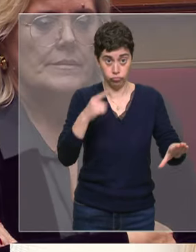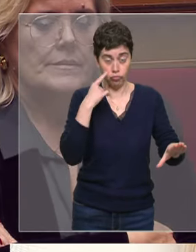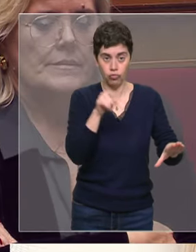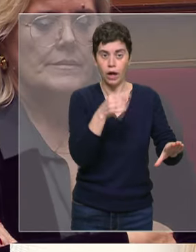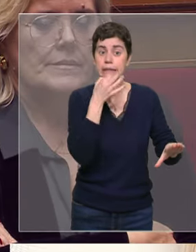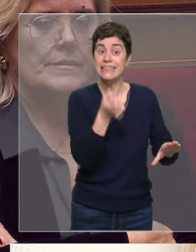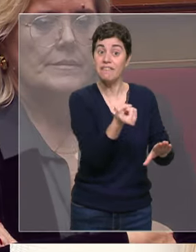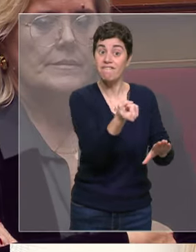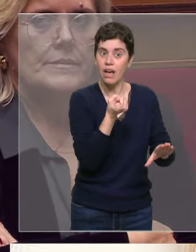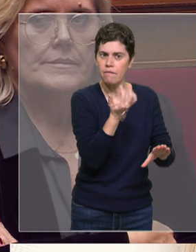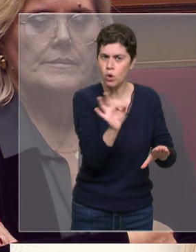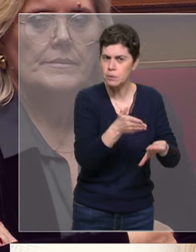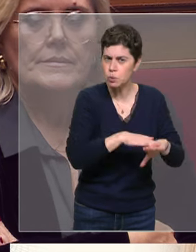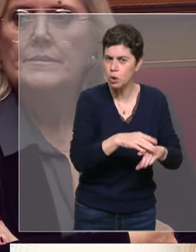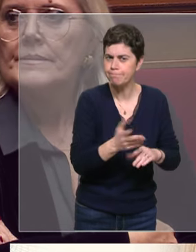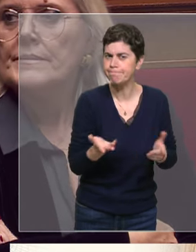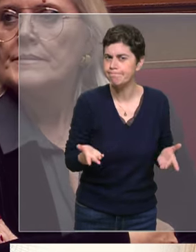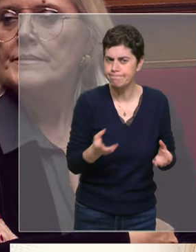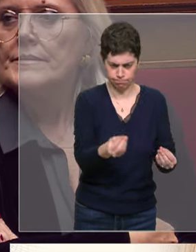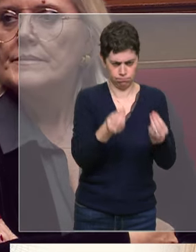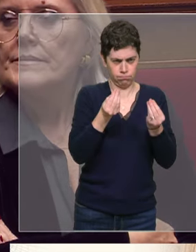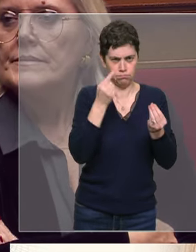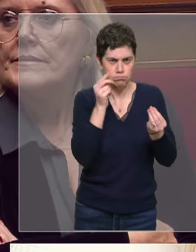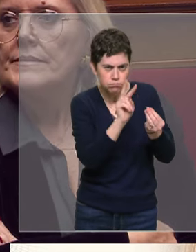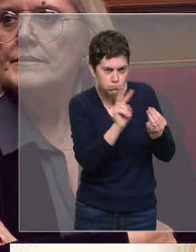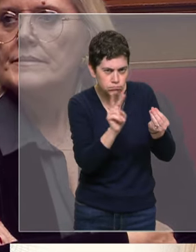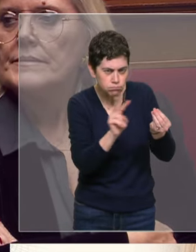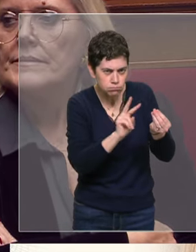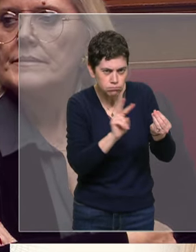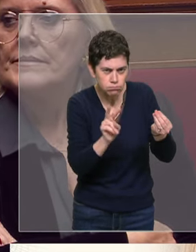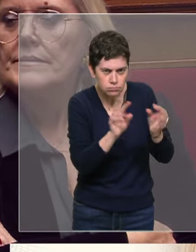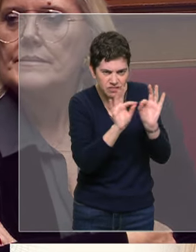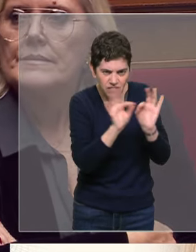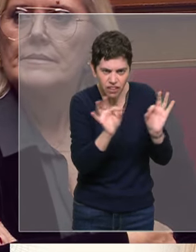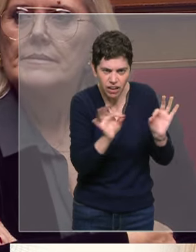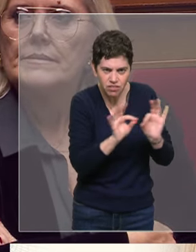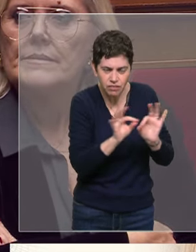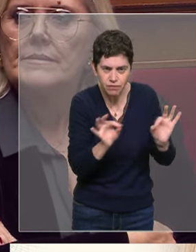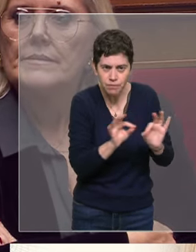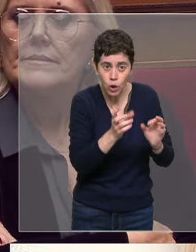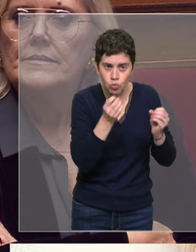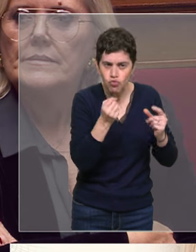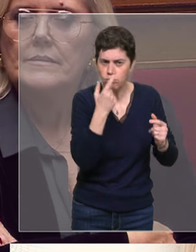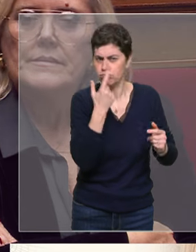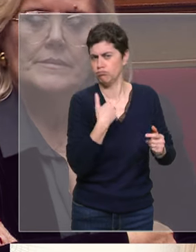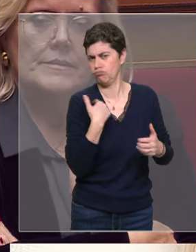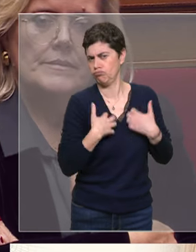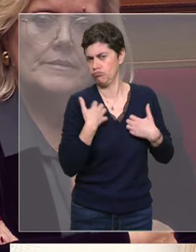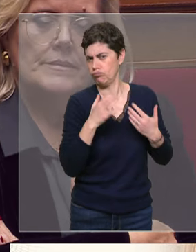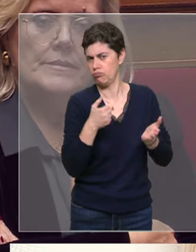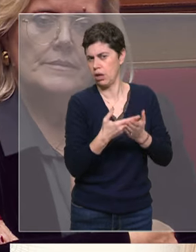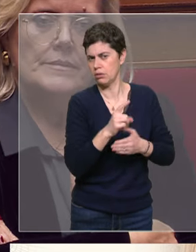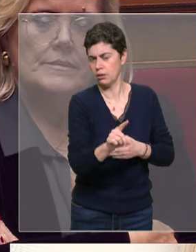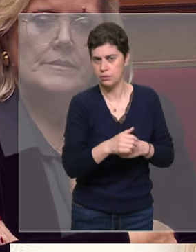provenance française. En y regardant de plus près, les mentions affichées sur les étiquettes sont souvent douteuses. Nous le